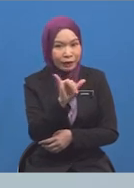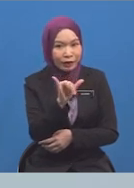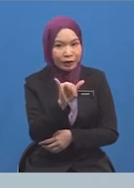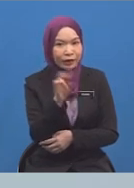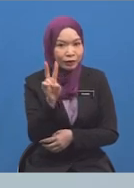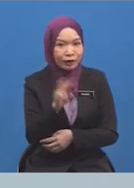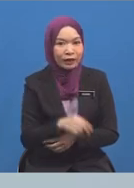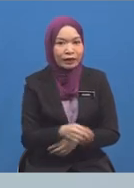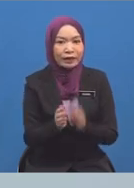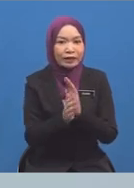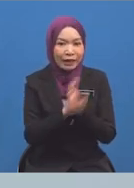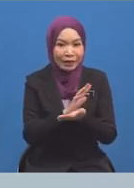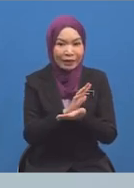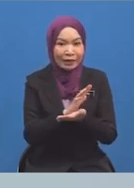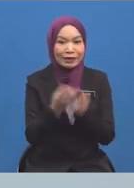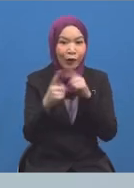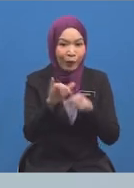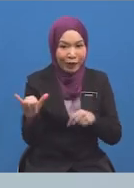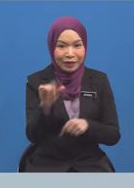satu peduli